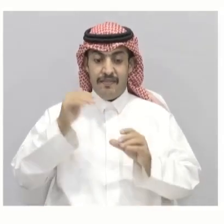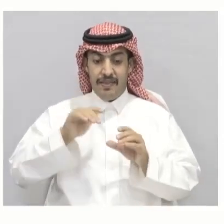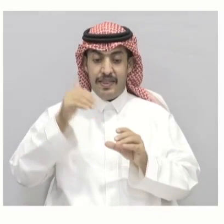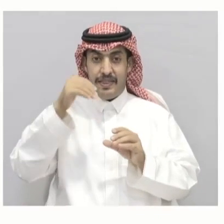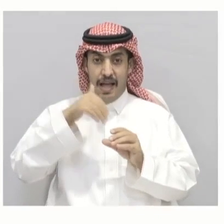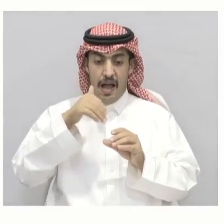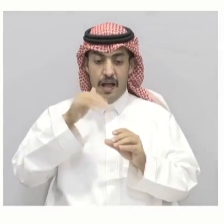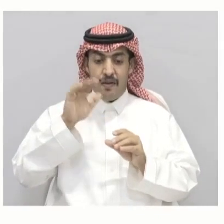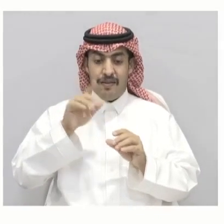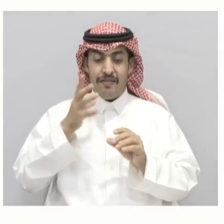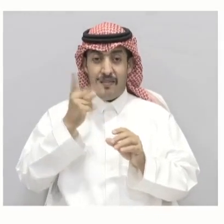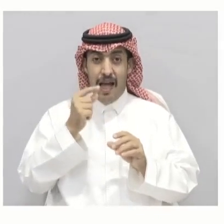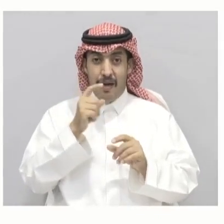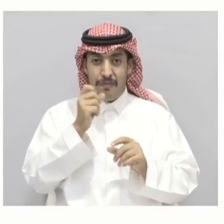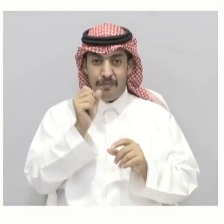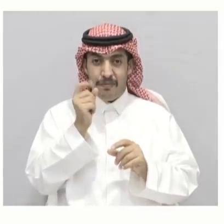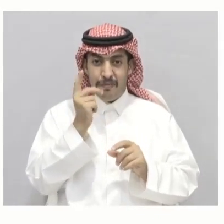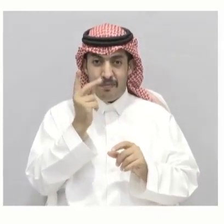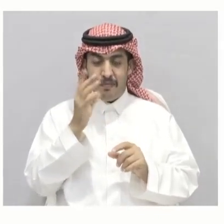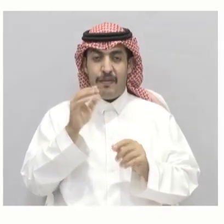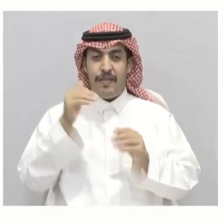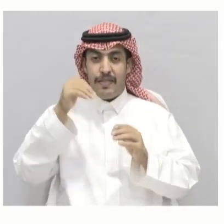وهناك تدريج خارجي